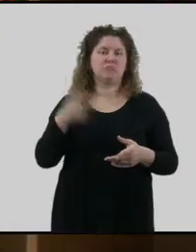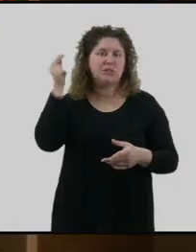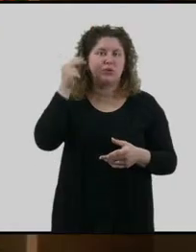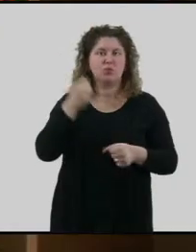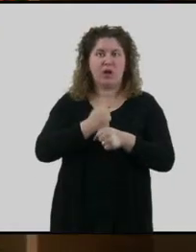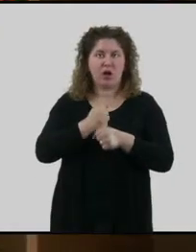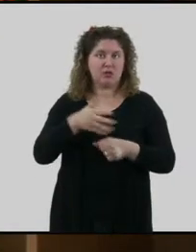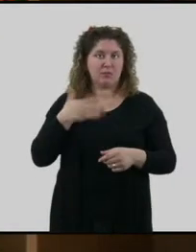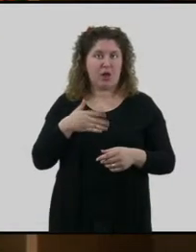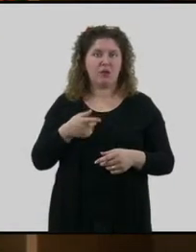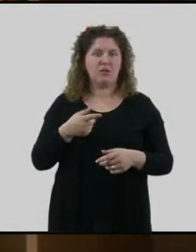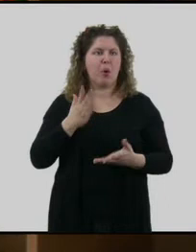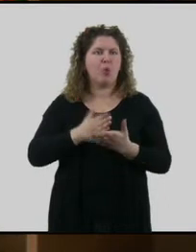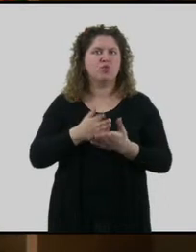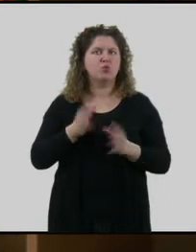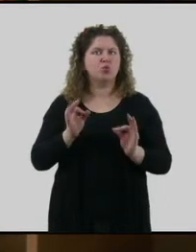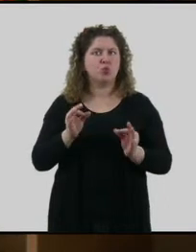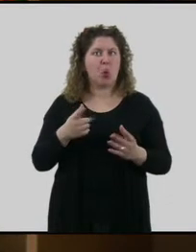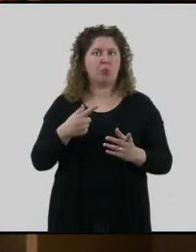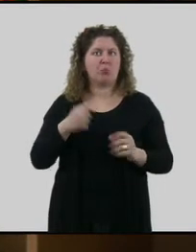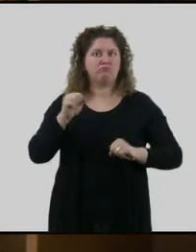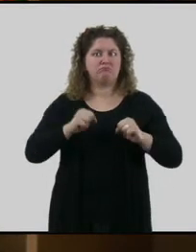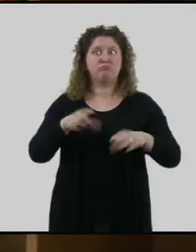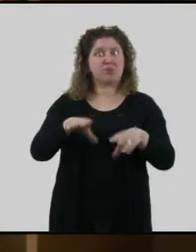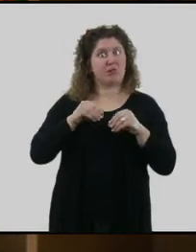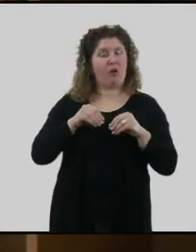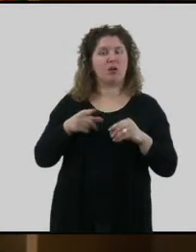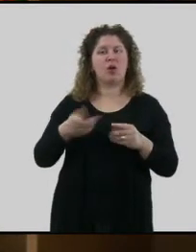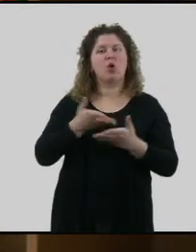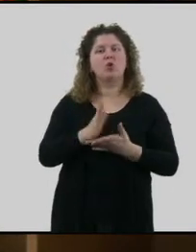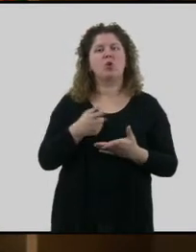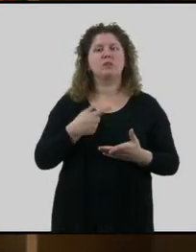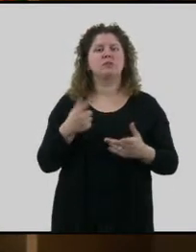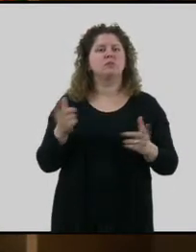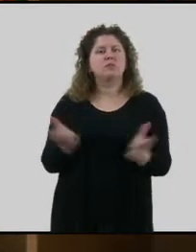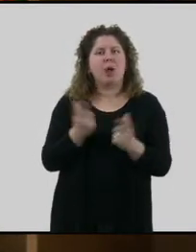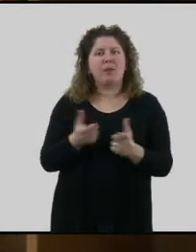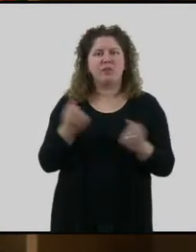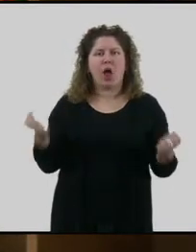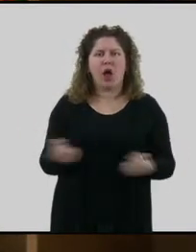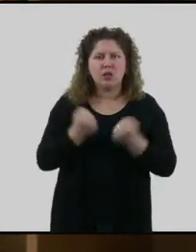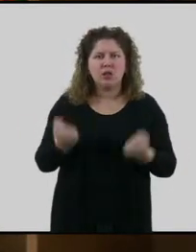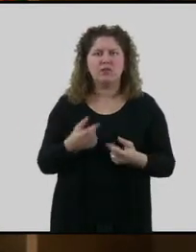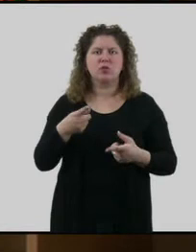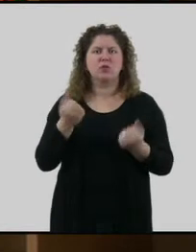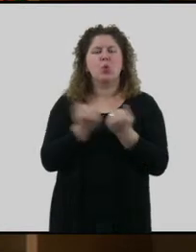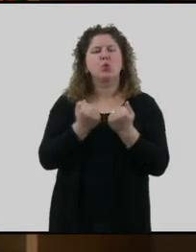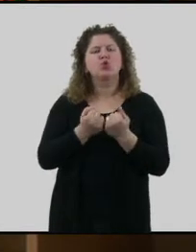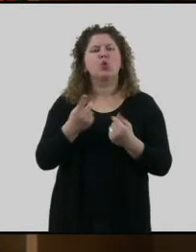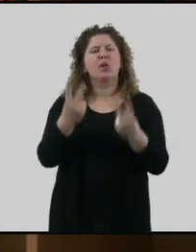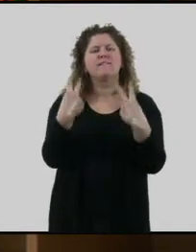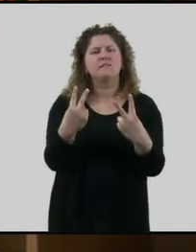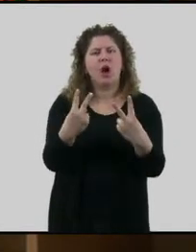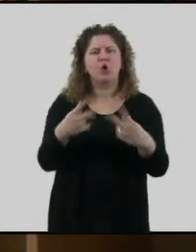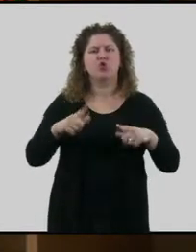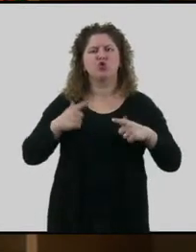dobro reagirali na takav vid rada, gdje se kroz igru, kroz zabavne aktivnosti zapravo uče se one važne životne